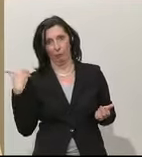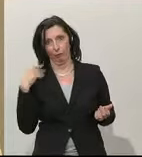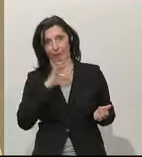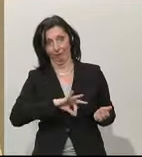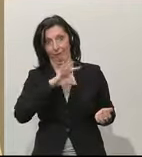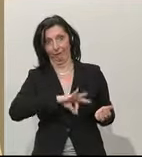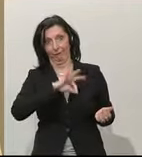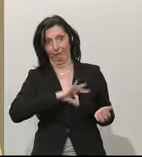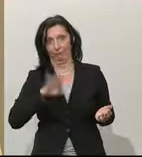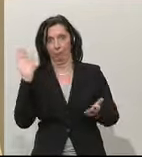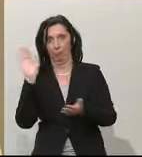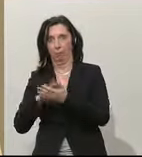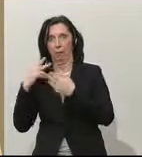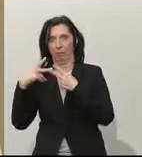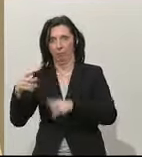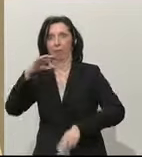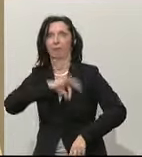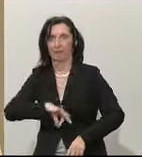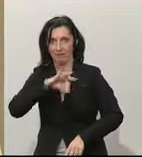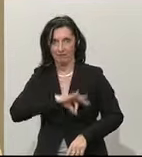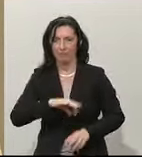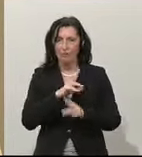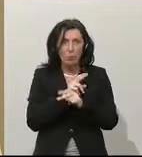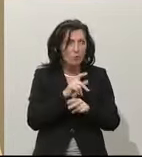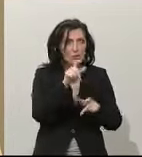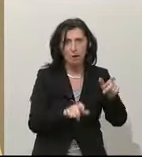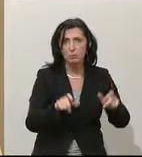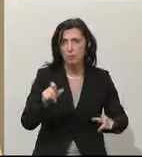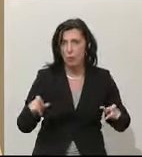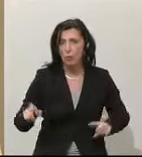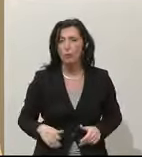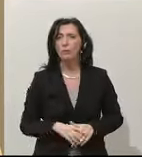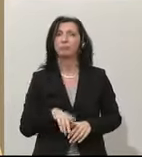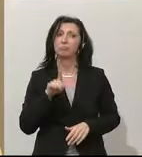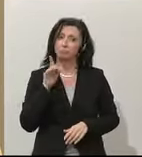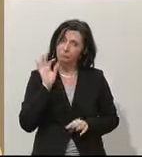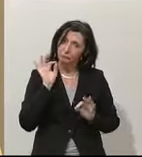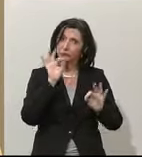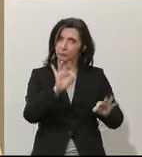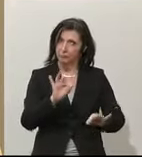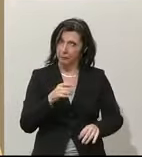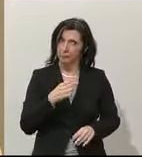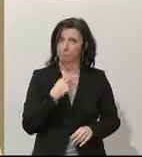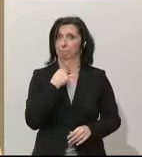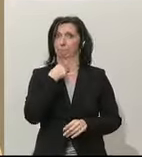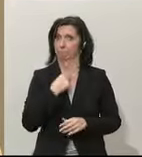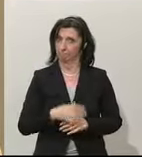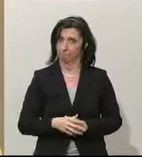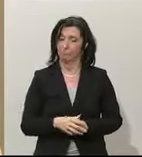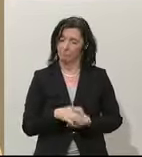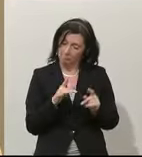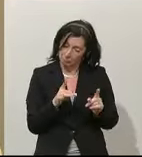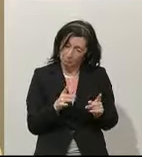morgen sein werden. Und die Österreicherinnen und Österreicher werden den Gürtel enger schnallen müssen, um die